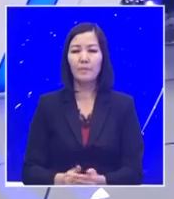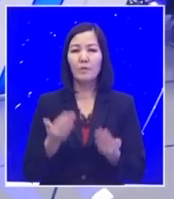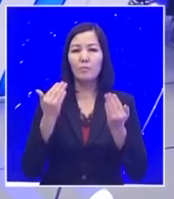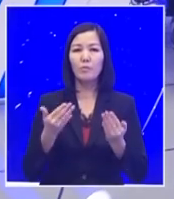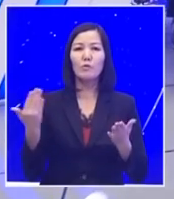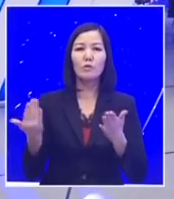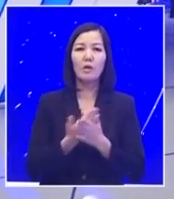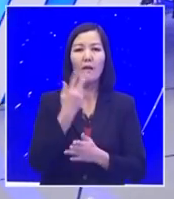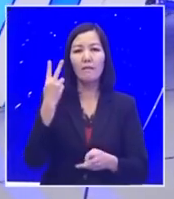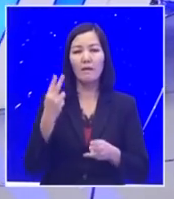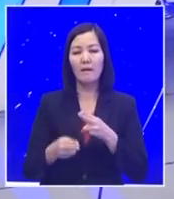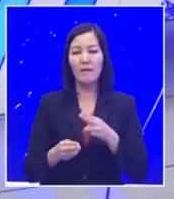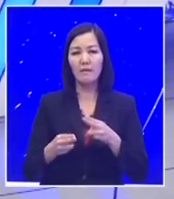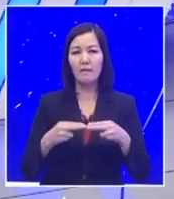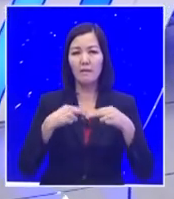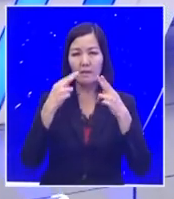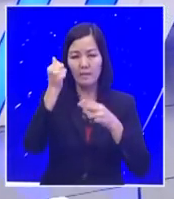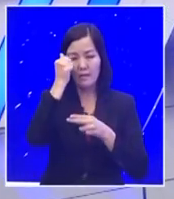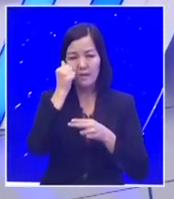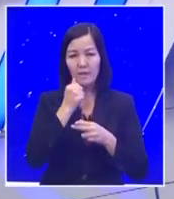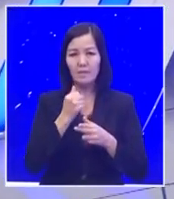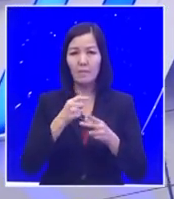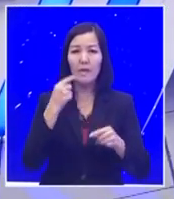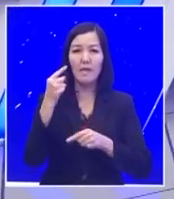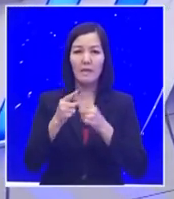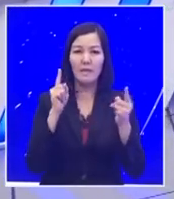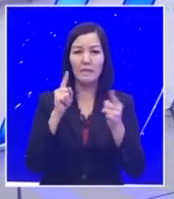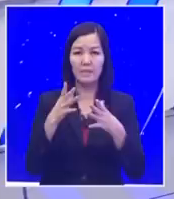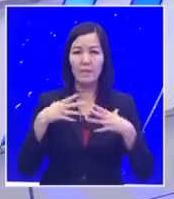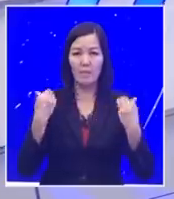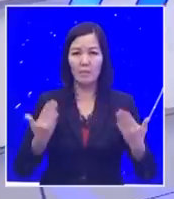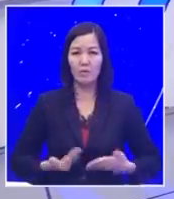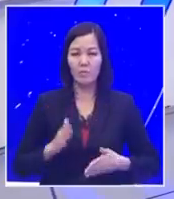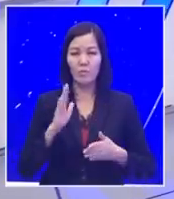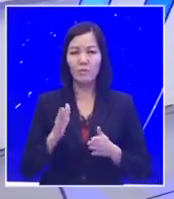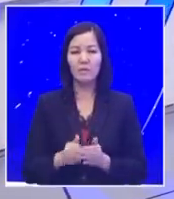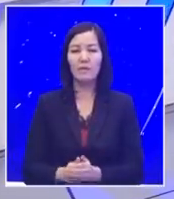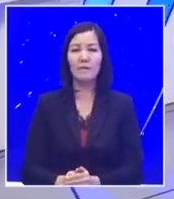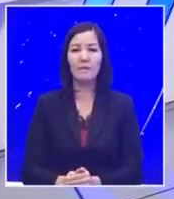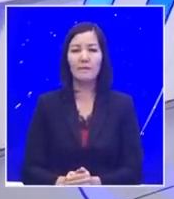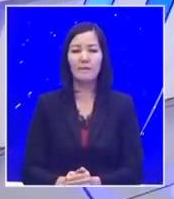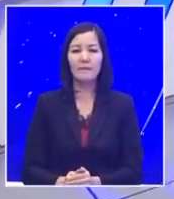Бүгінге келіп түскен ақпараттар легі осындай. Назарларыңызға рахмет. Келесі эфирде жүздескенше аман сау болыңыздар.